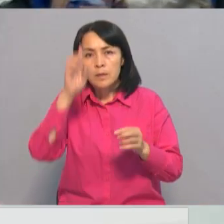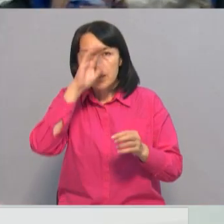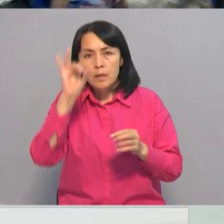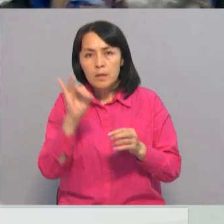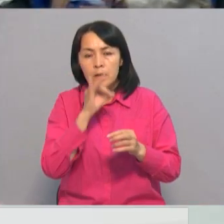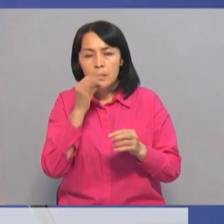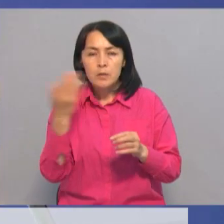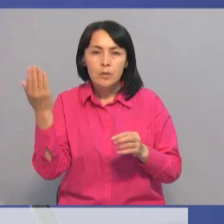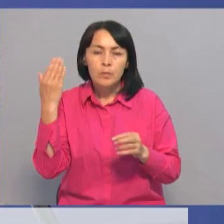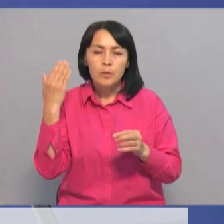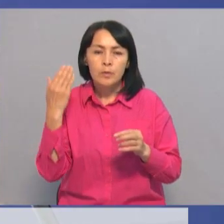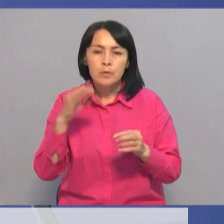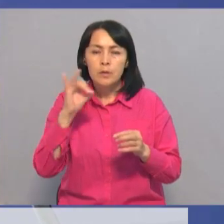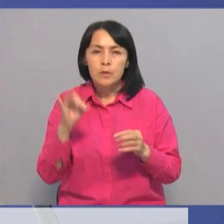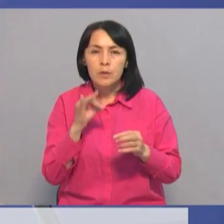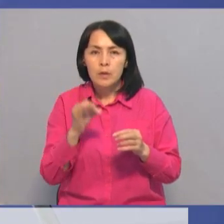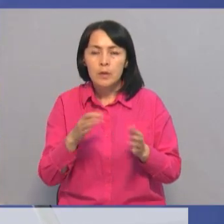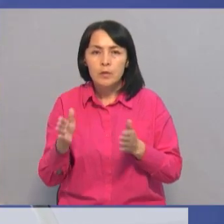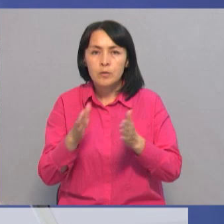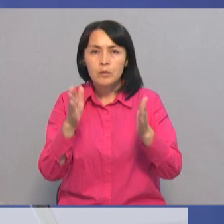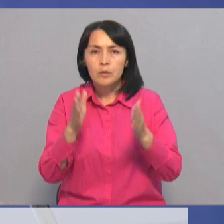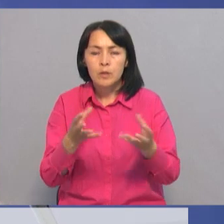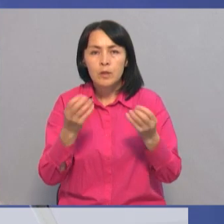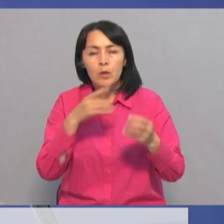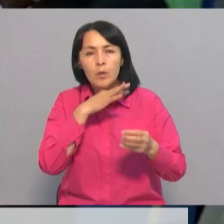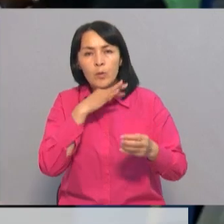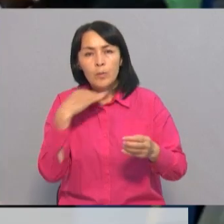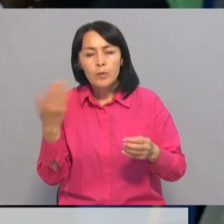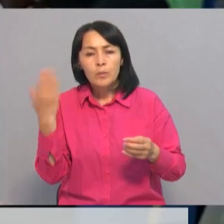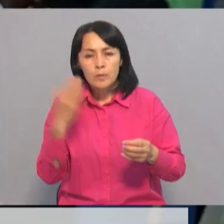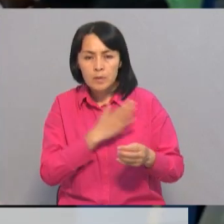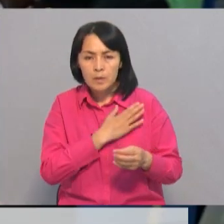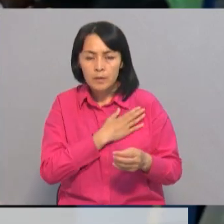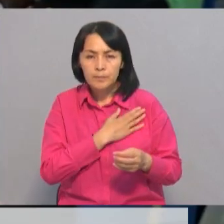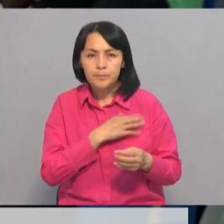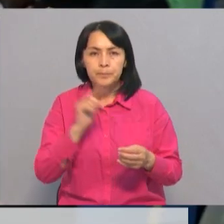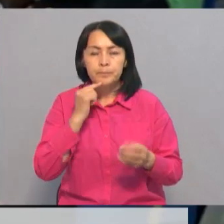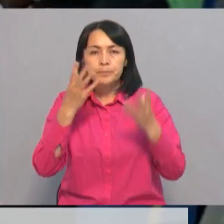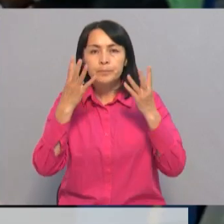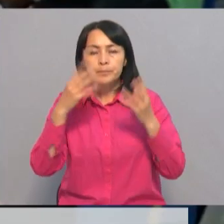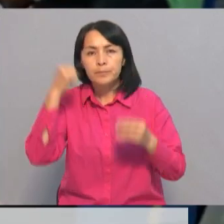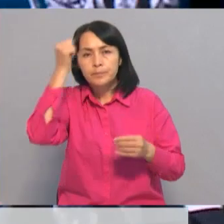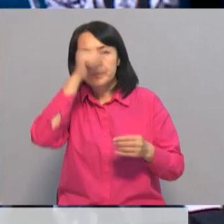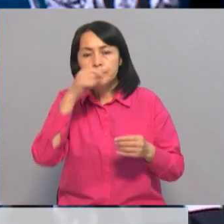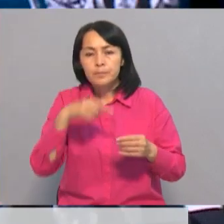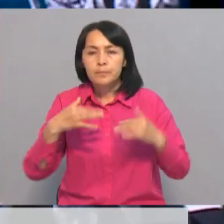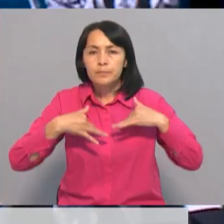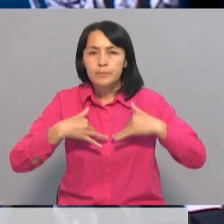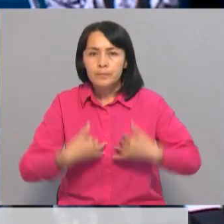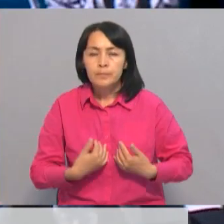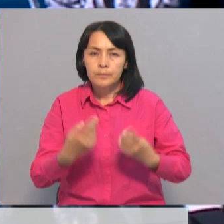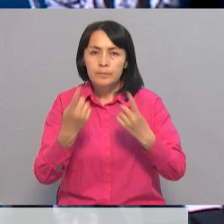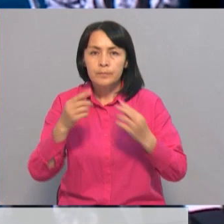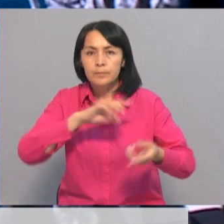тарихындағы ақтаңдақтардың тарихи тағылымдары, тарихтан тағылым, өткенге тағзым, зобалар қобалан жылдардың зұлматы немесе қасіреттен